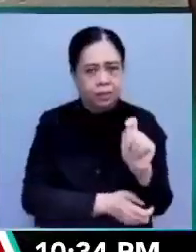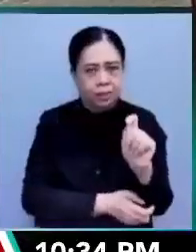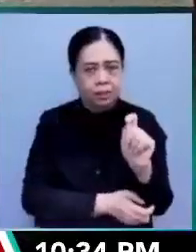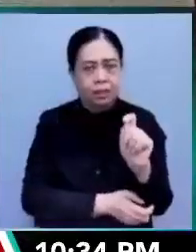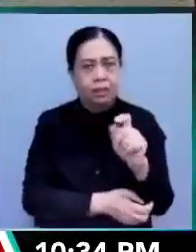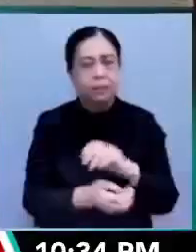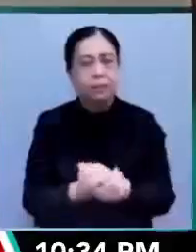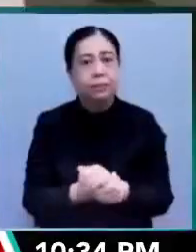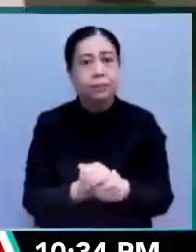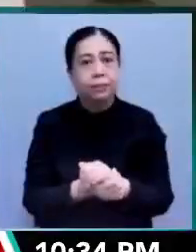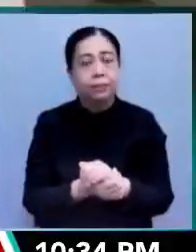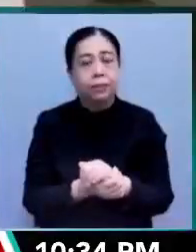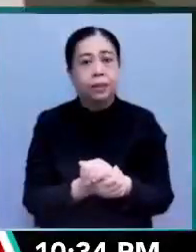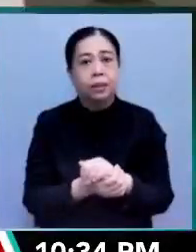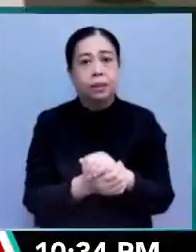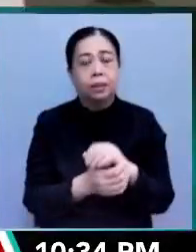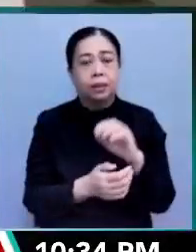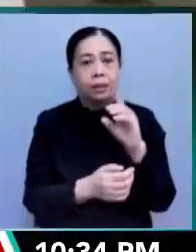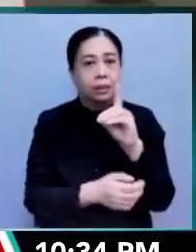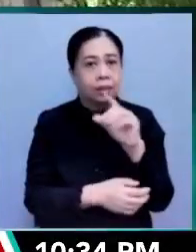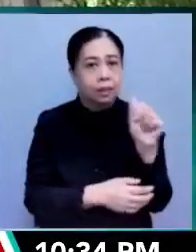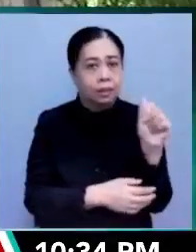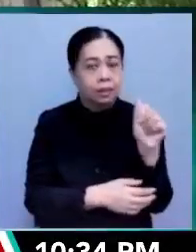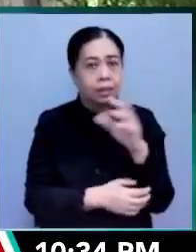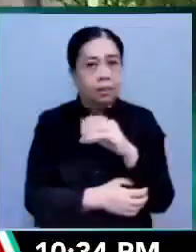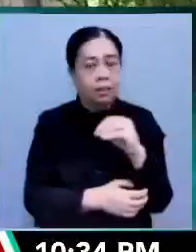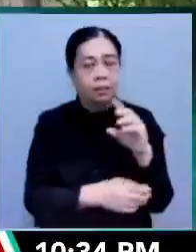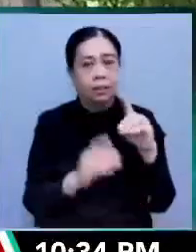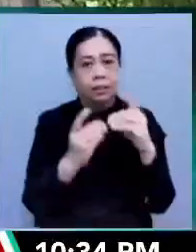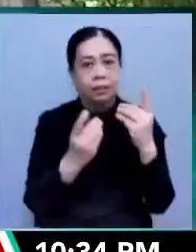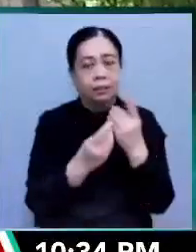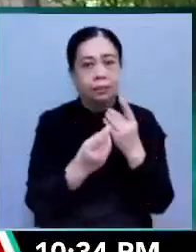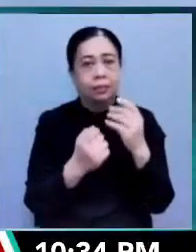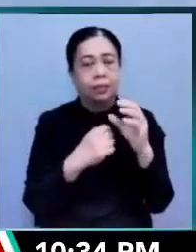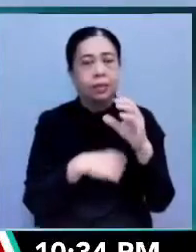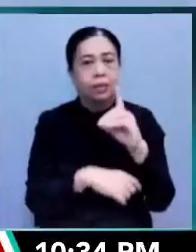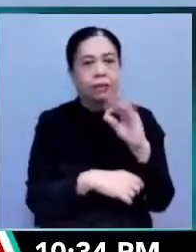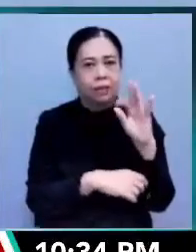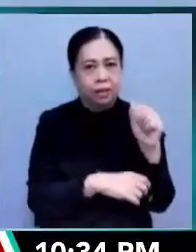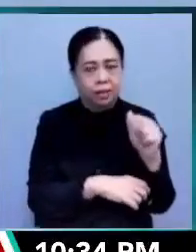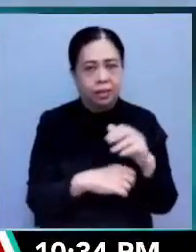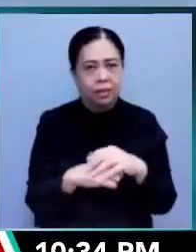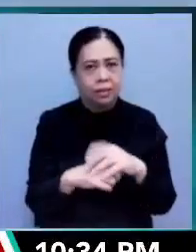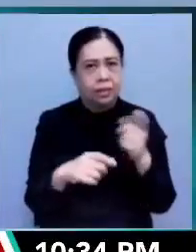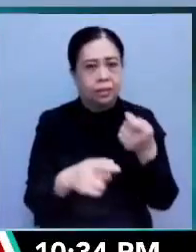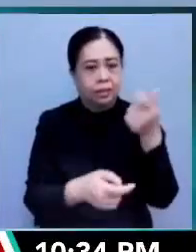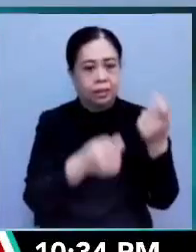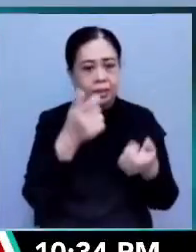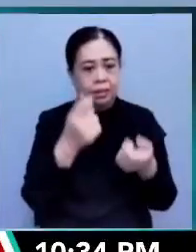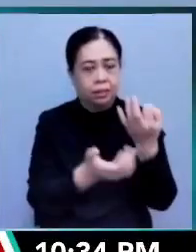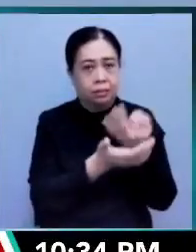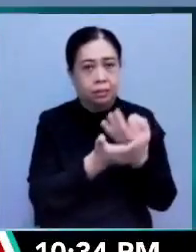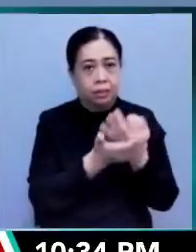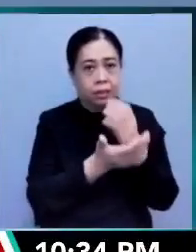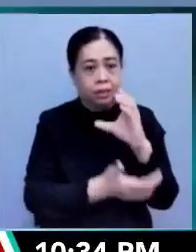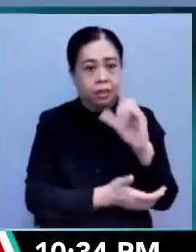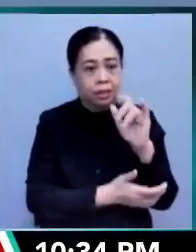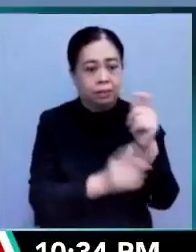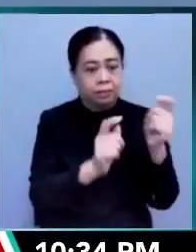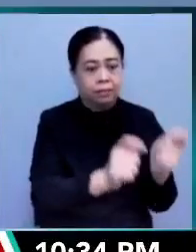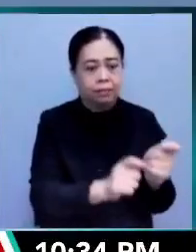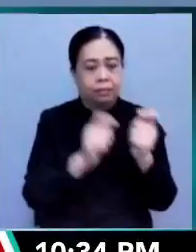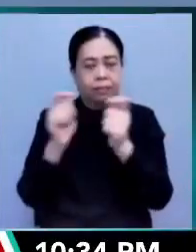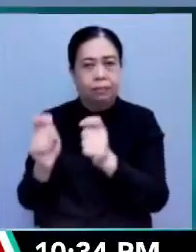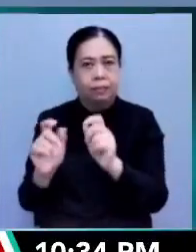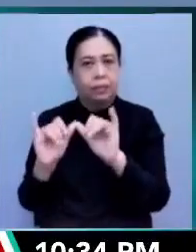Technology, Department of Agriculture at Department of Foreign Affairs. Ang inalis na confidential fund inilipat sa mga ahensyang